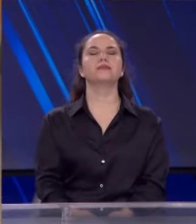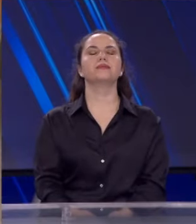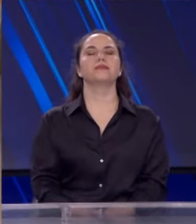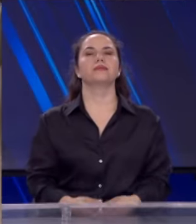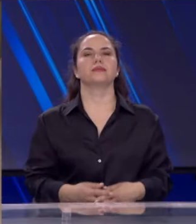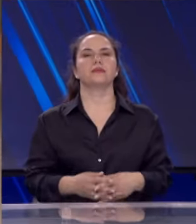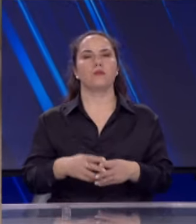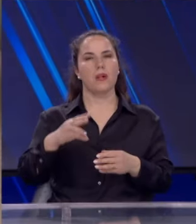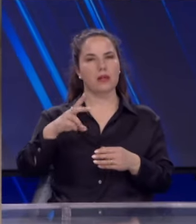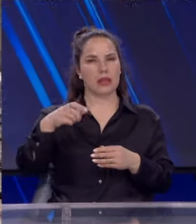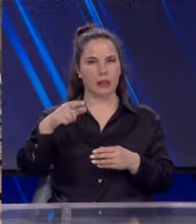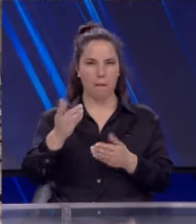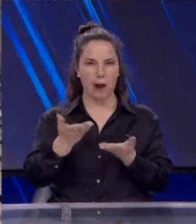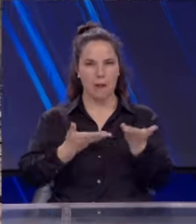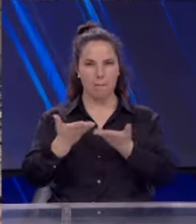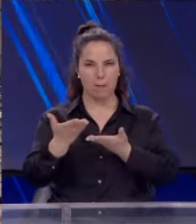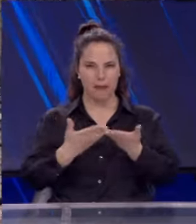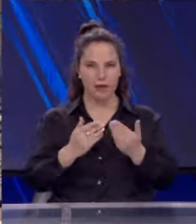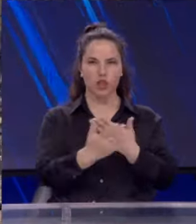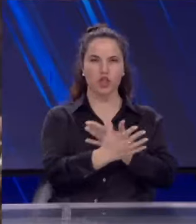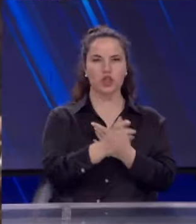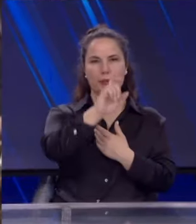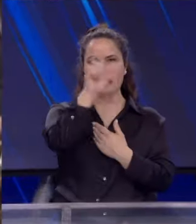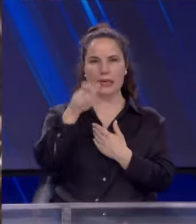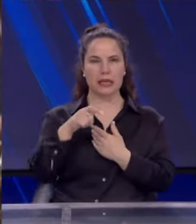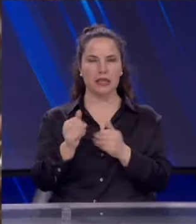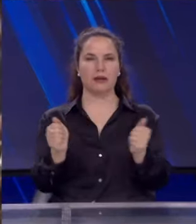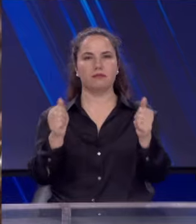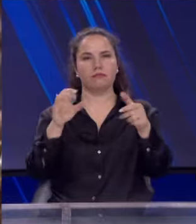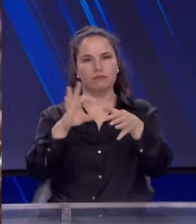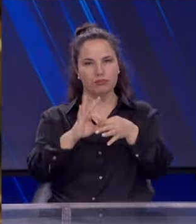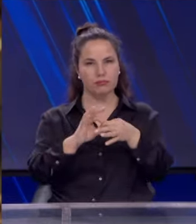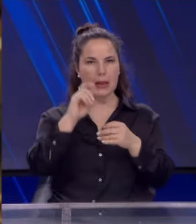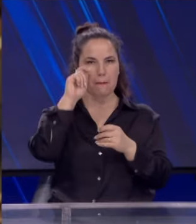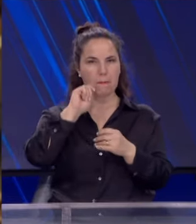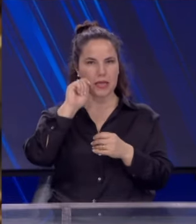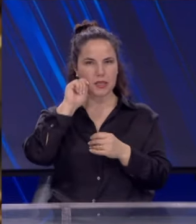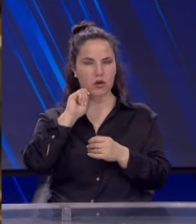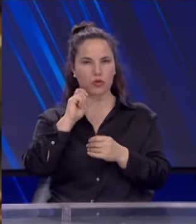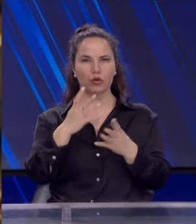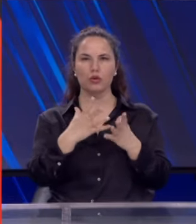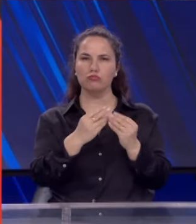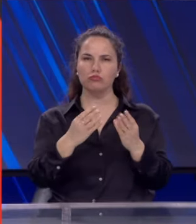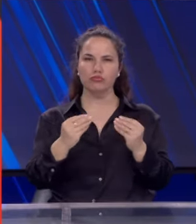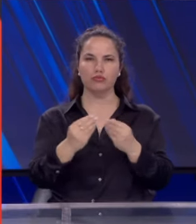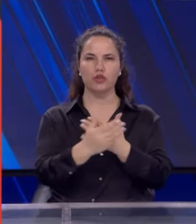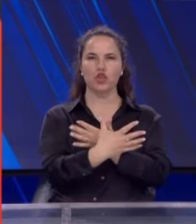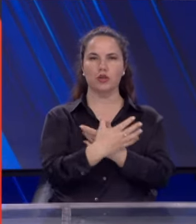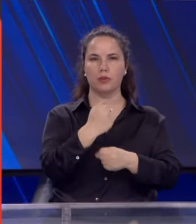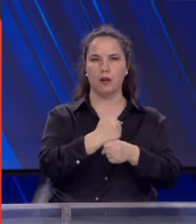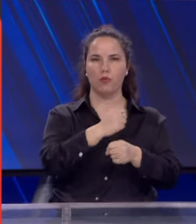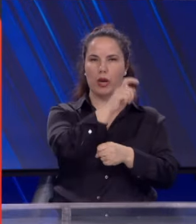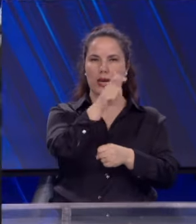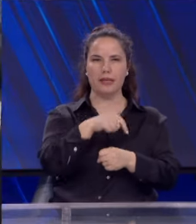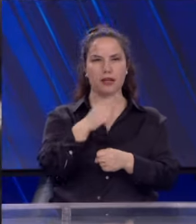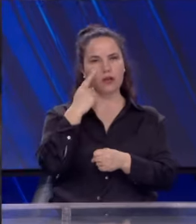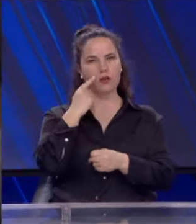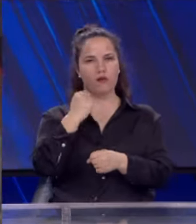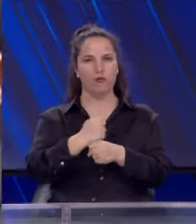Të martën firmoset marveshja me Italinë për pensionet. Qindra mira shqiptarve që punojnë në vëndin fqinje do të njëhen vitet e punës dhe